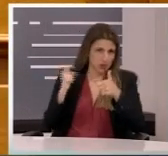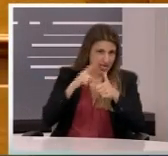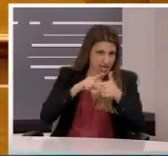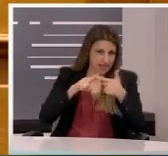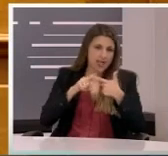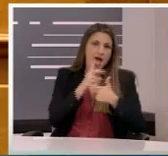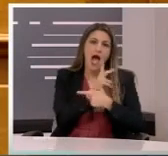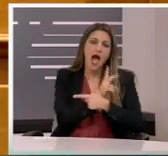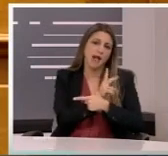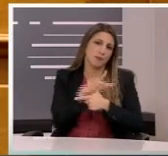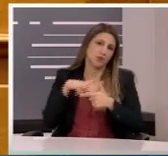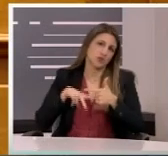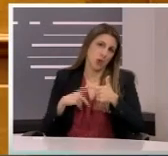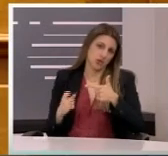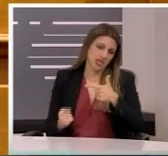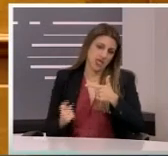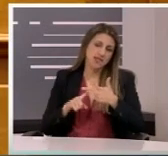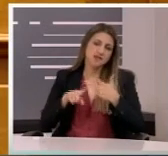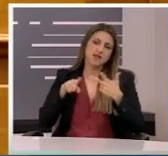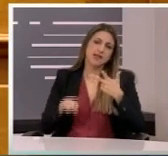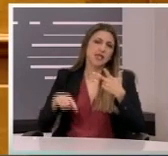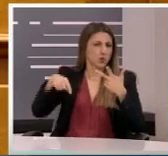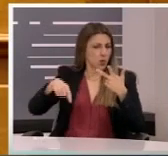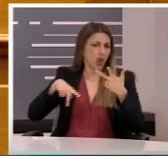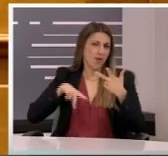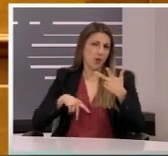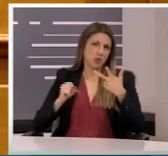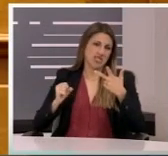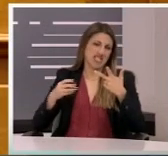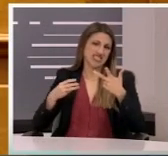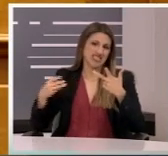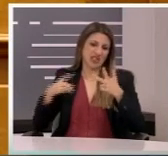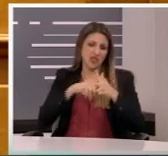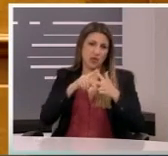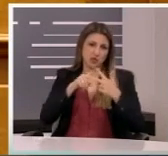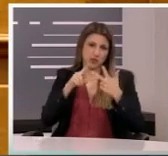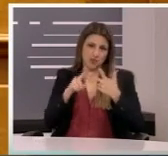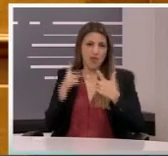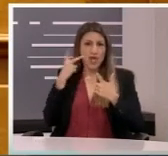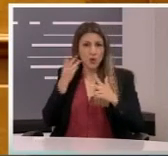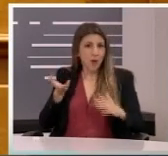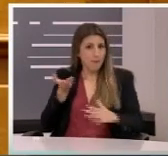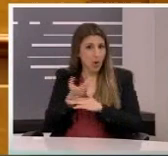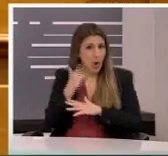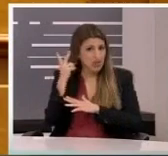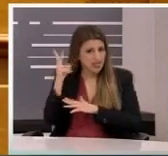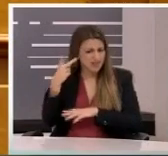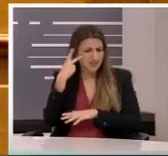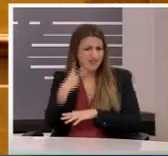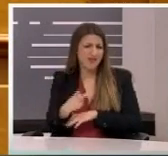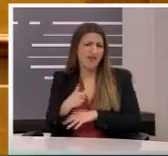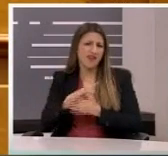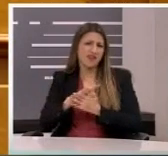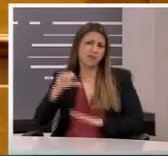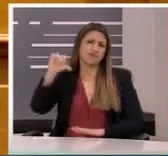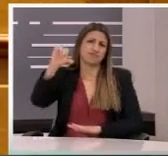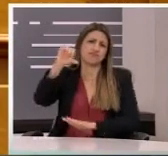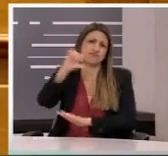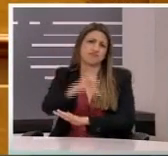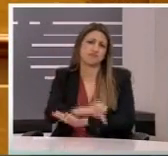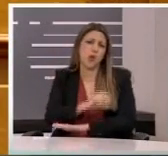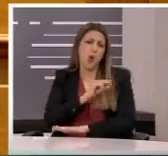Και τούτο προκύπτει όχι μόνο από τον τρόπο με τον οποίο τοποθετήθηκαν και οι συγκητές της και ο κοινοβουλευτικός